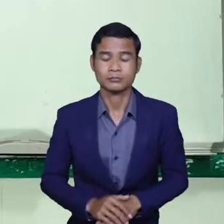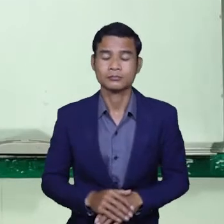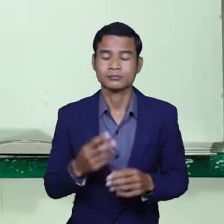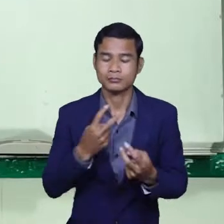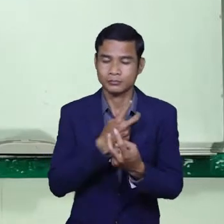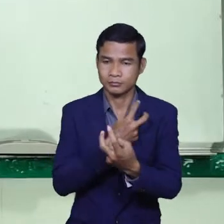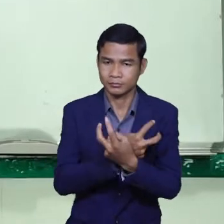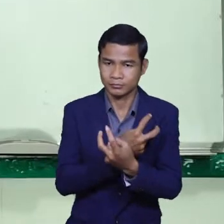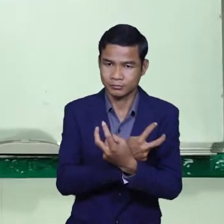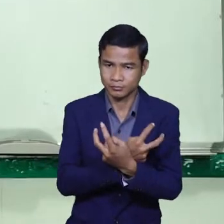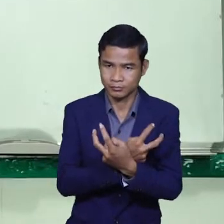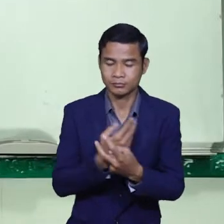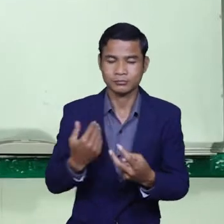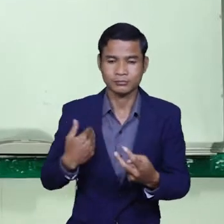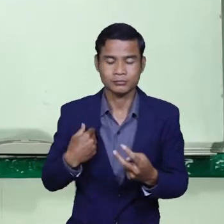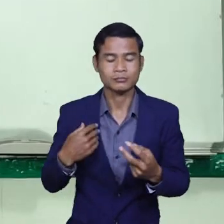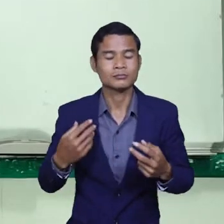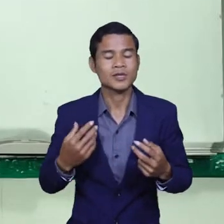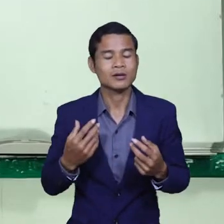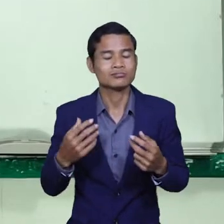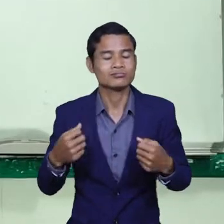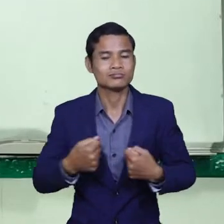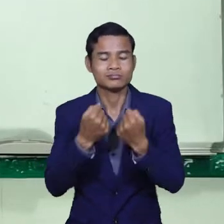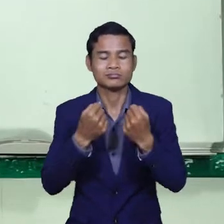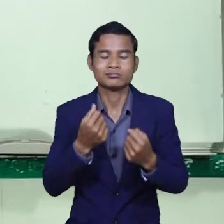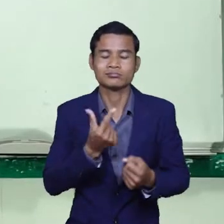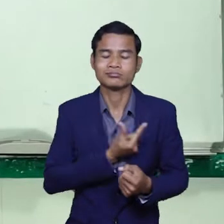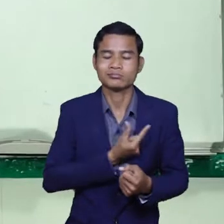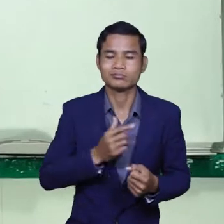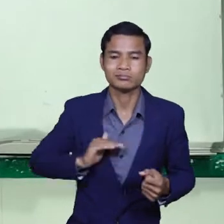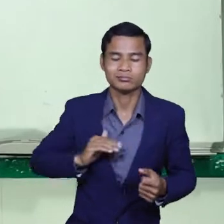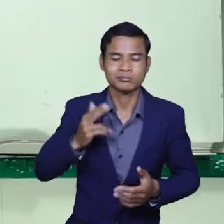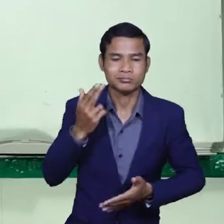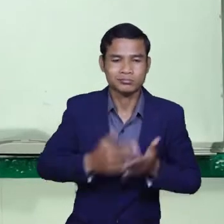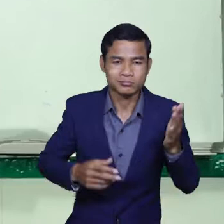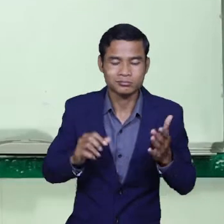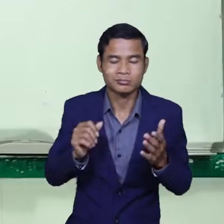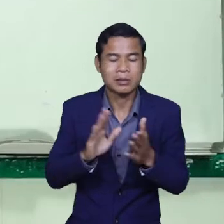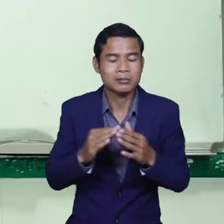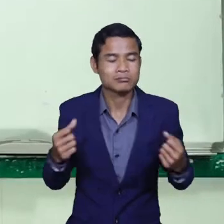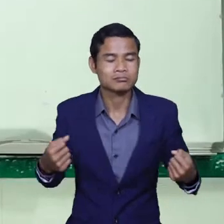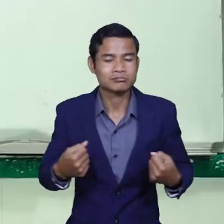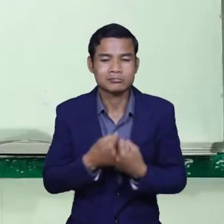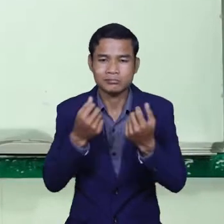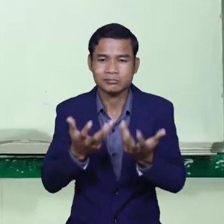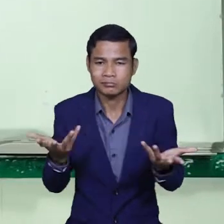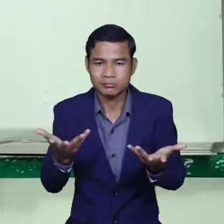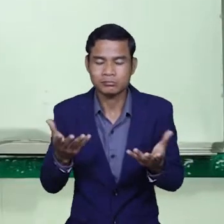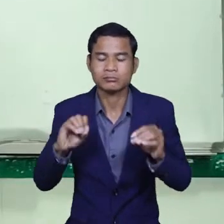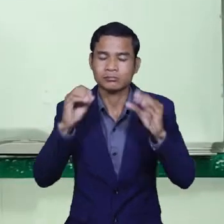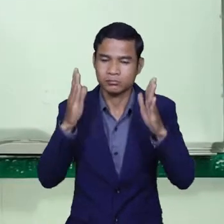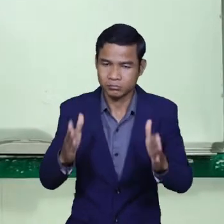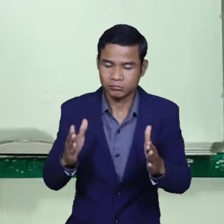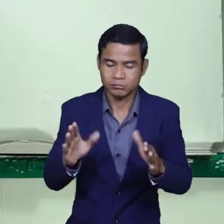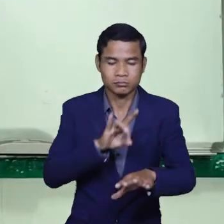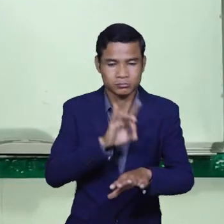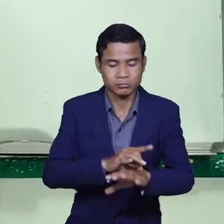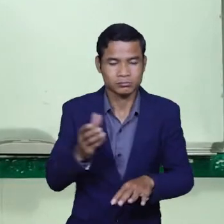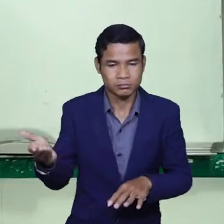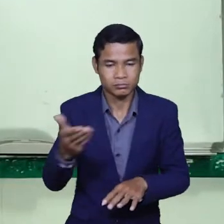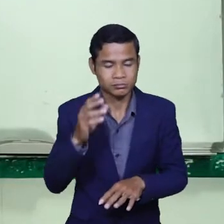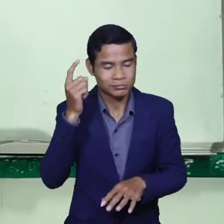ចាមានគ្រោះថ្នាក់ចាដោយសារអ្វីចាហើយមានគ្រោះថ្នាក់ចាដូចម្តេចខ្លះចាអញ្ចឹងអ្នកគ្រូនឹងទុកពេលបន្តិចដើ